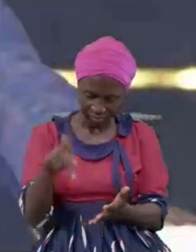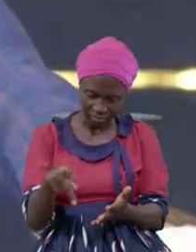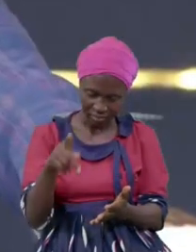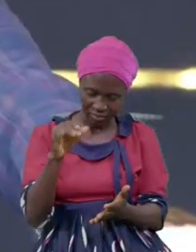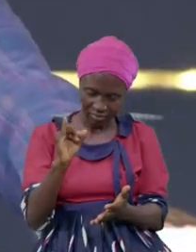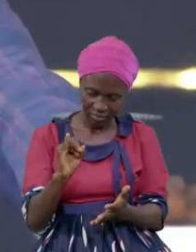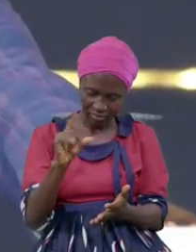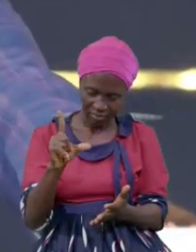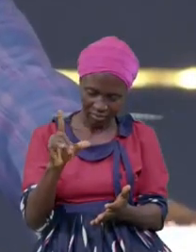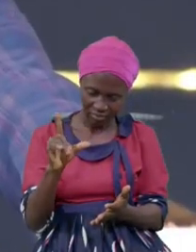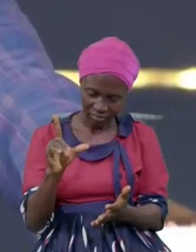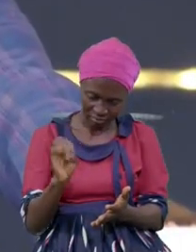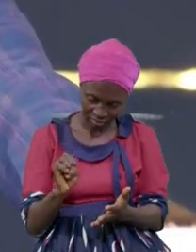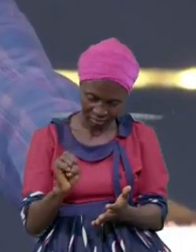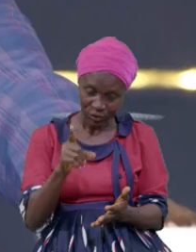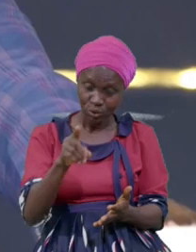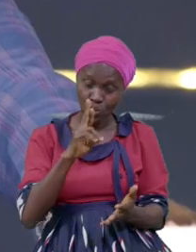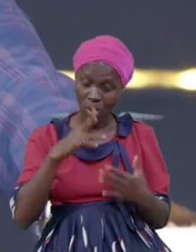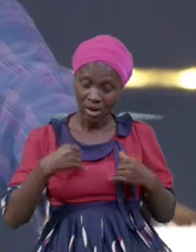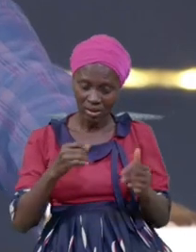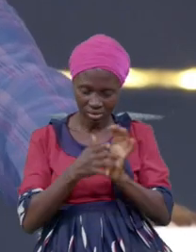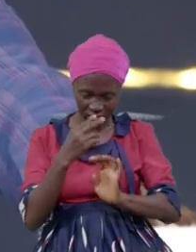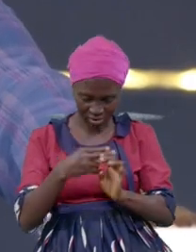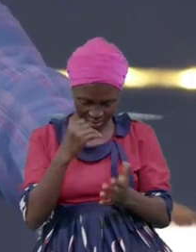Hémorroïdes, tu es guéri au nom de Jésus.